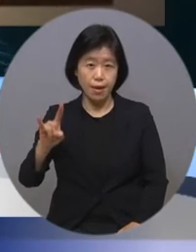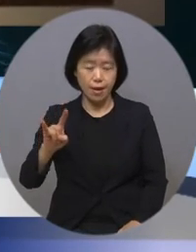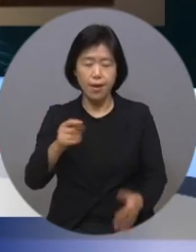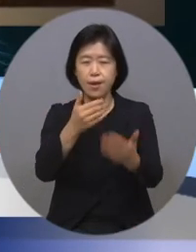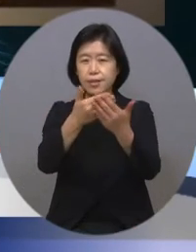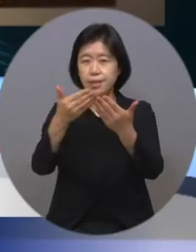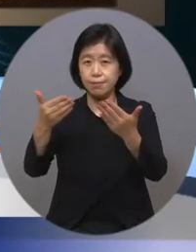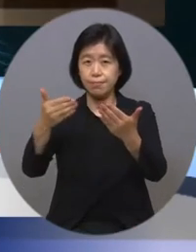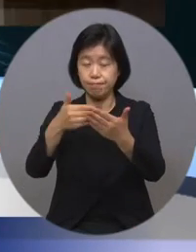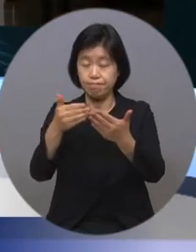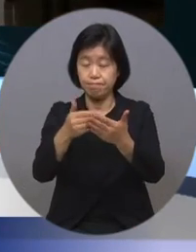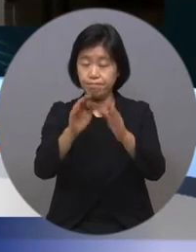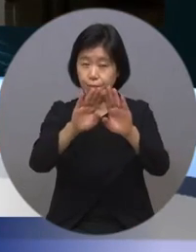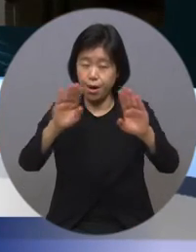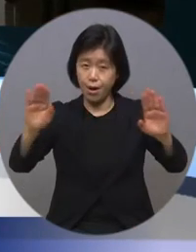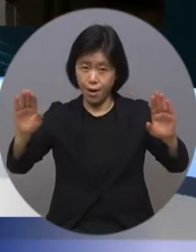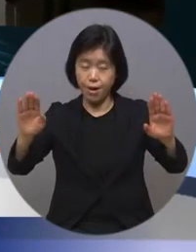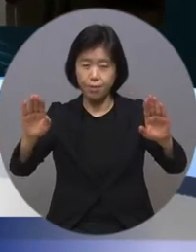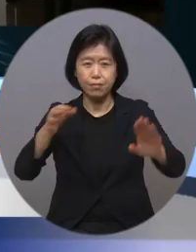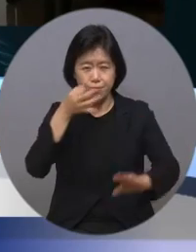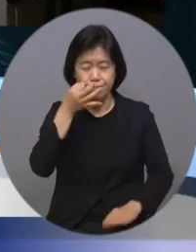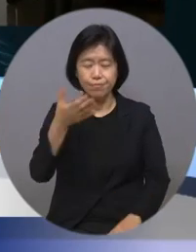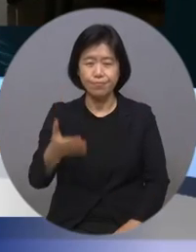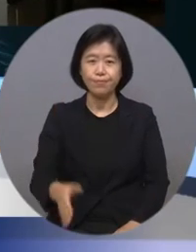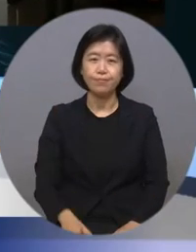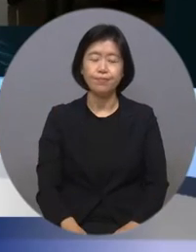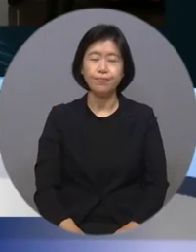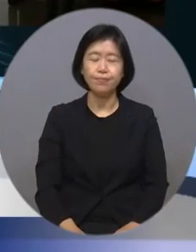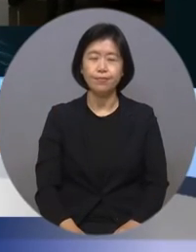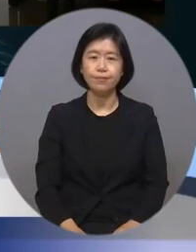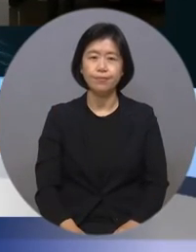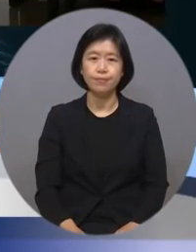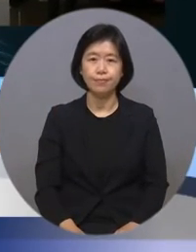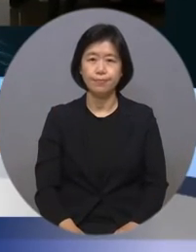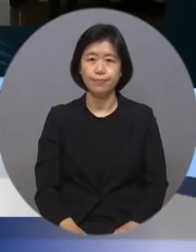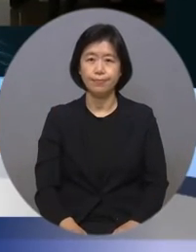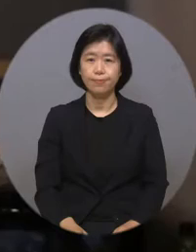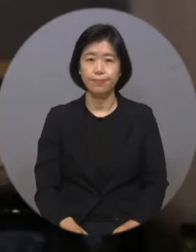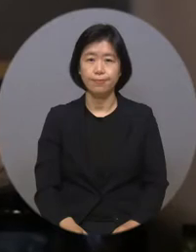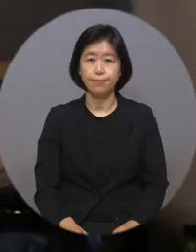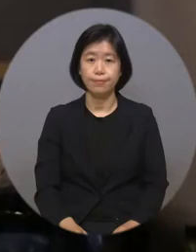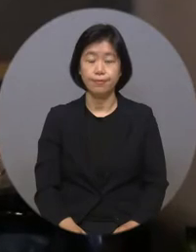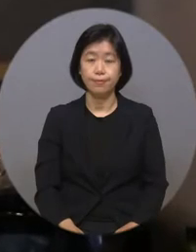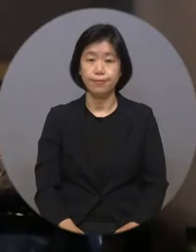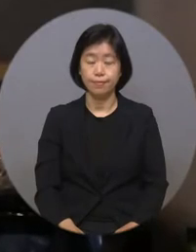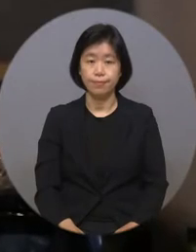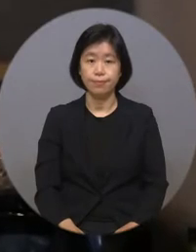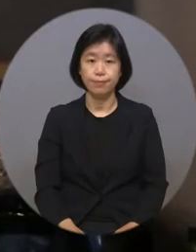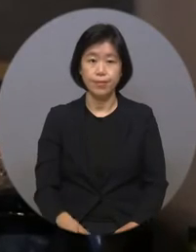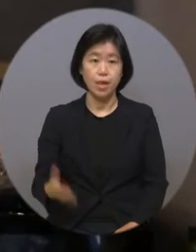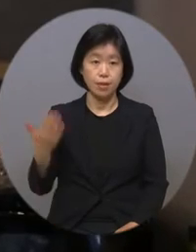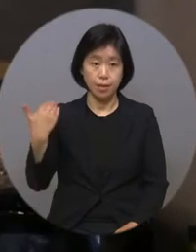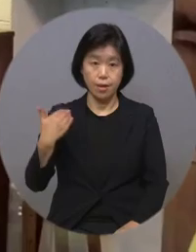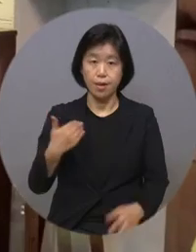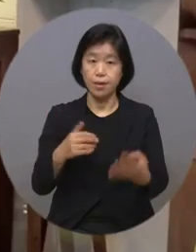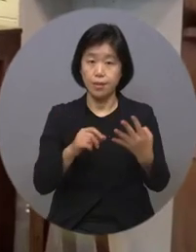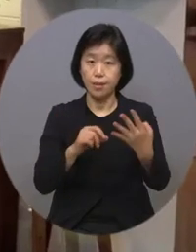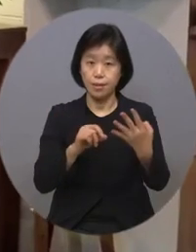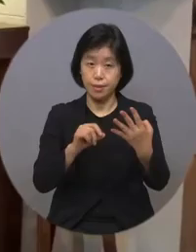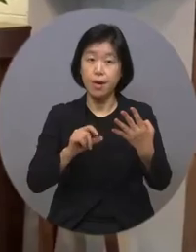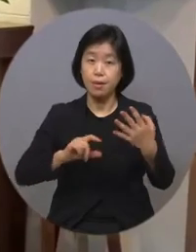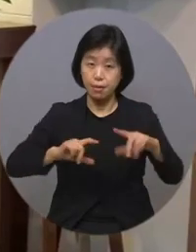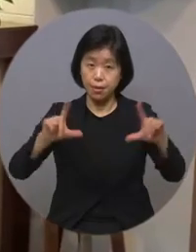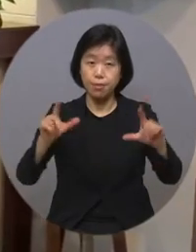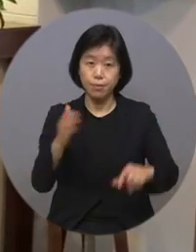연주 하모니가 어우러진 전시회 현장에 이소영 기자가 다녀왔습니다. 지난 4일부터 순천